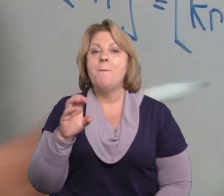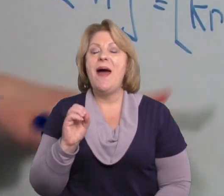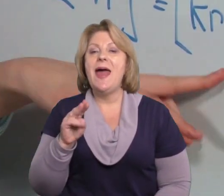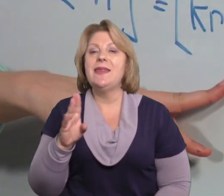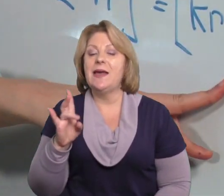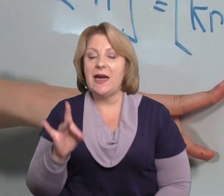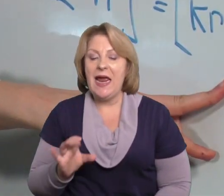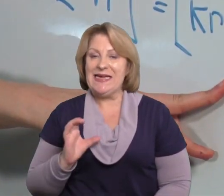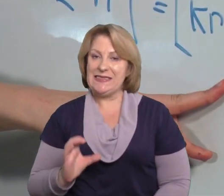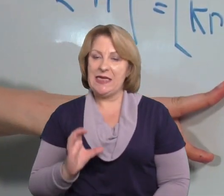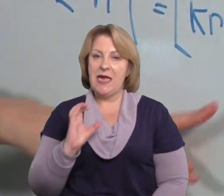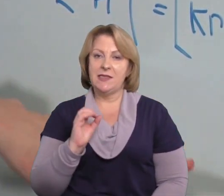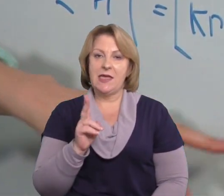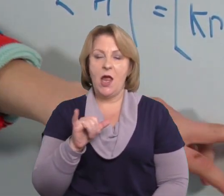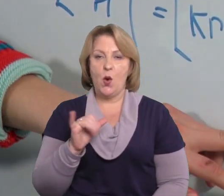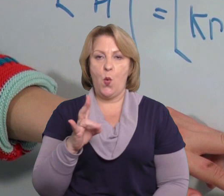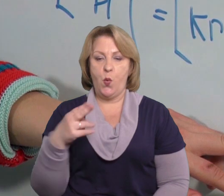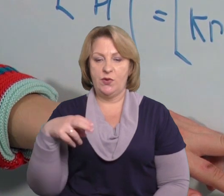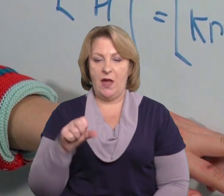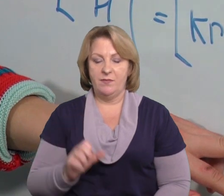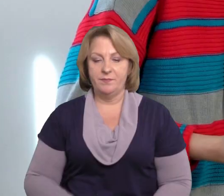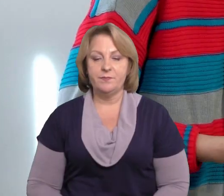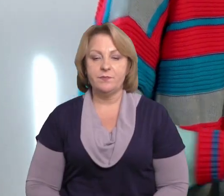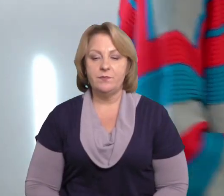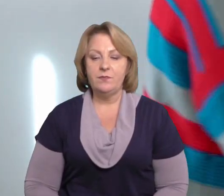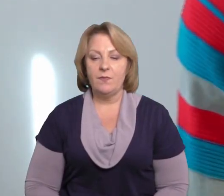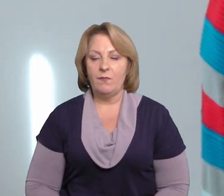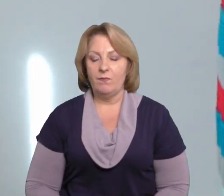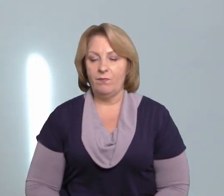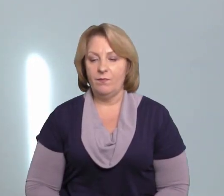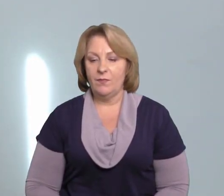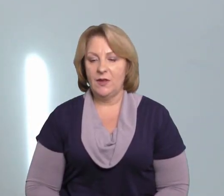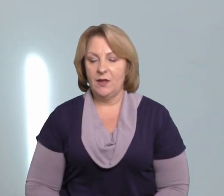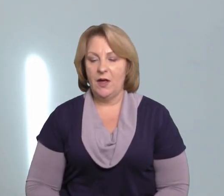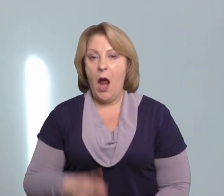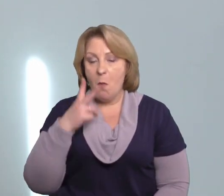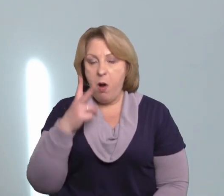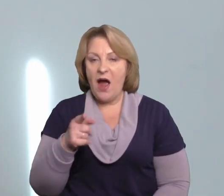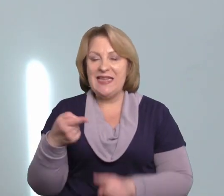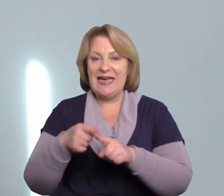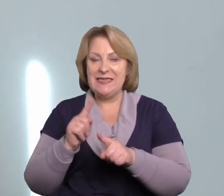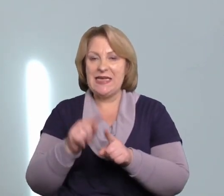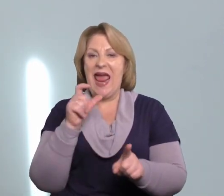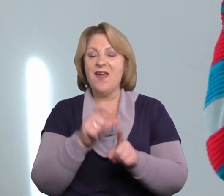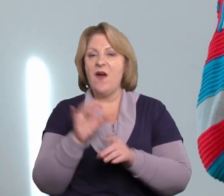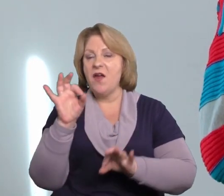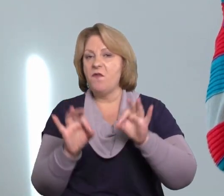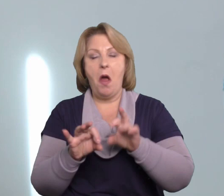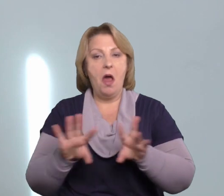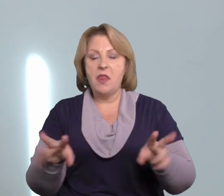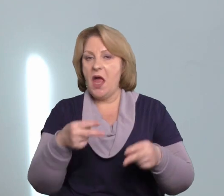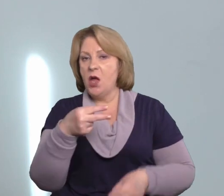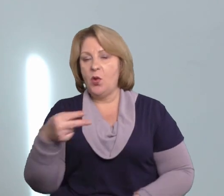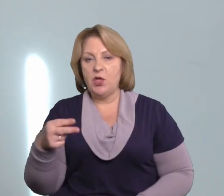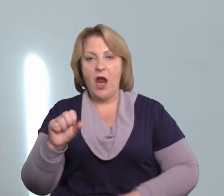Тобто, одиниця вимірювання маси на одиницю вимірювання прискорення. Бачимо, що ці одиниці вимірювання не дорівнюють одна